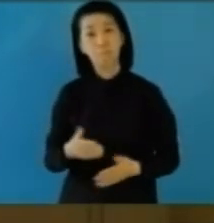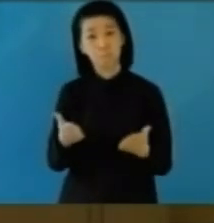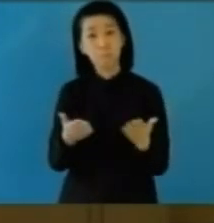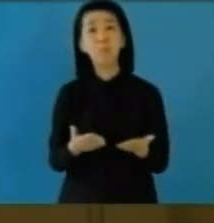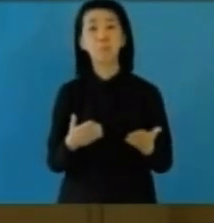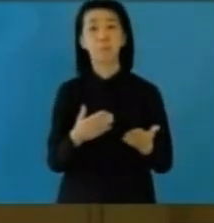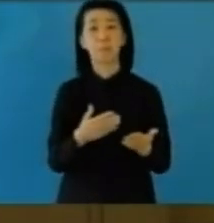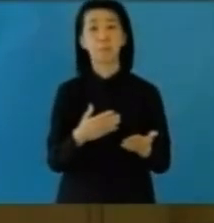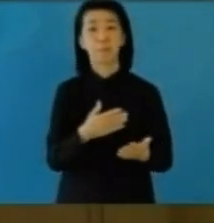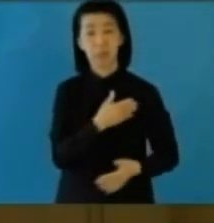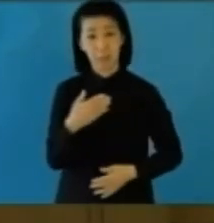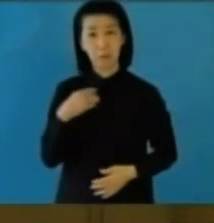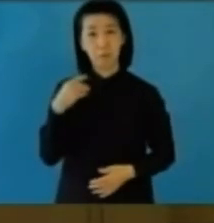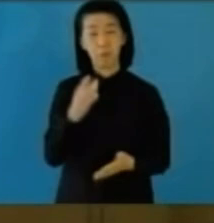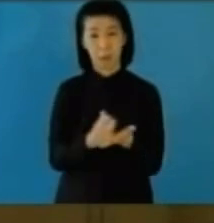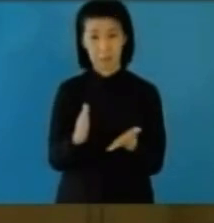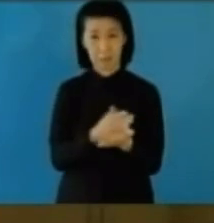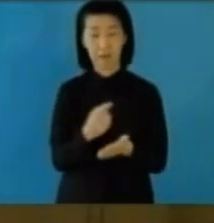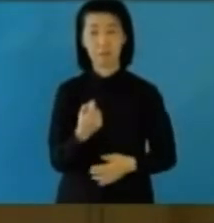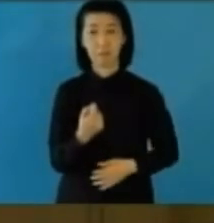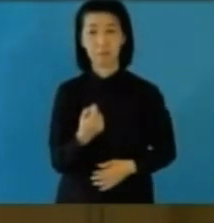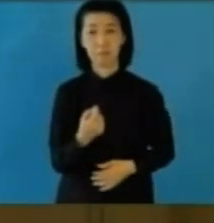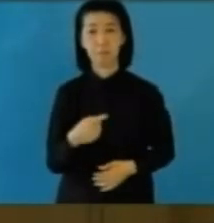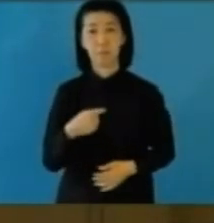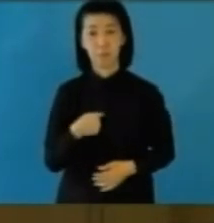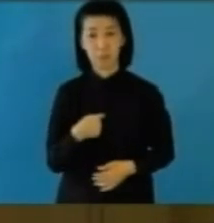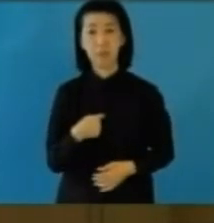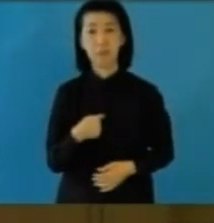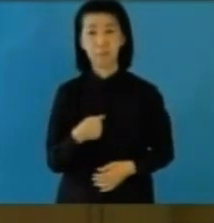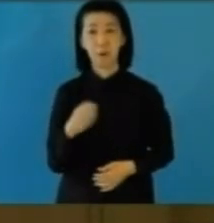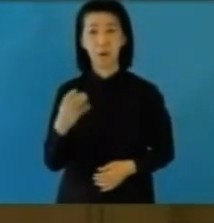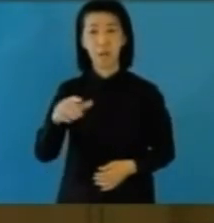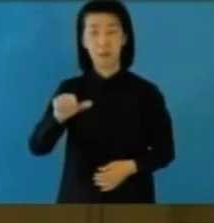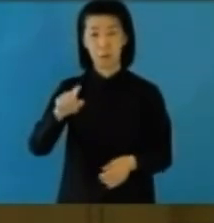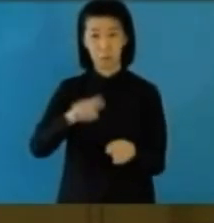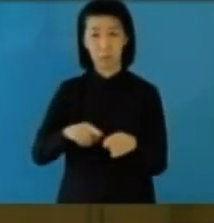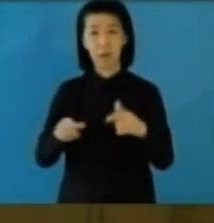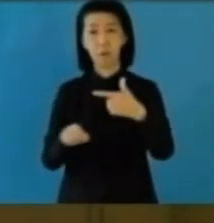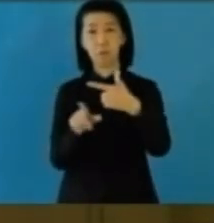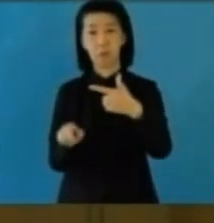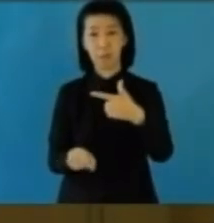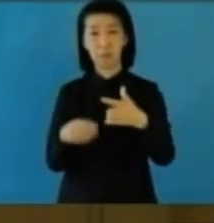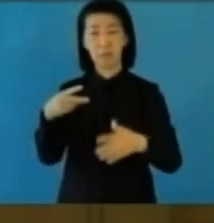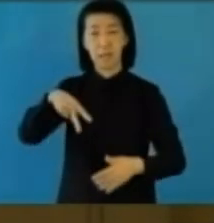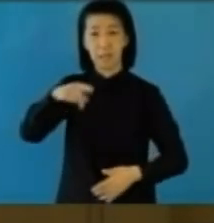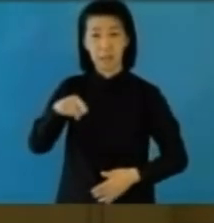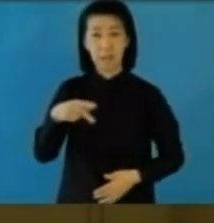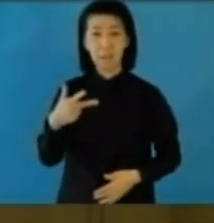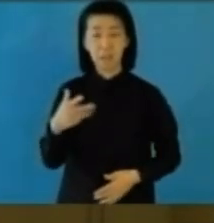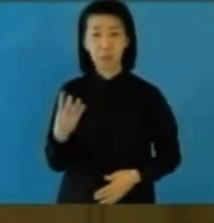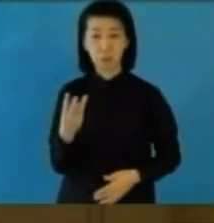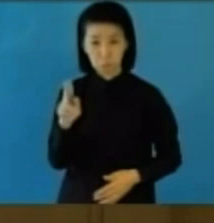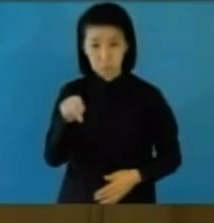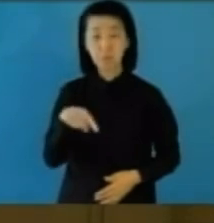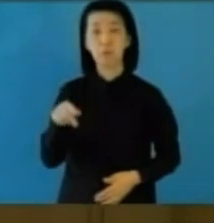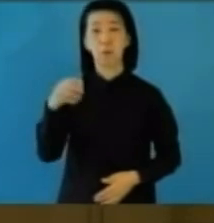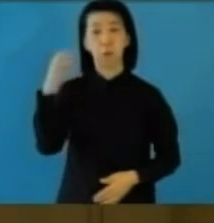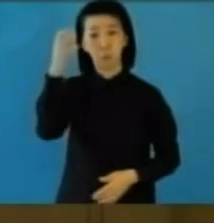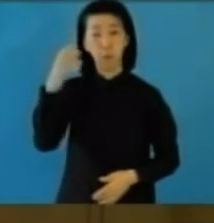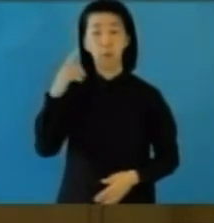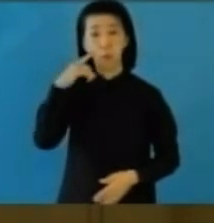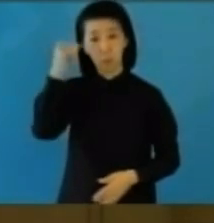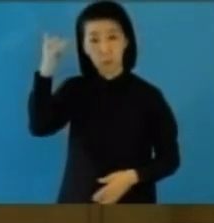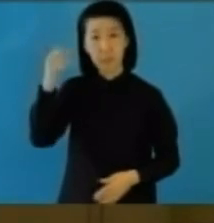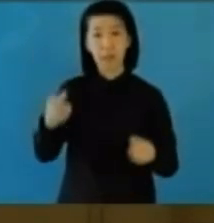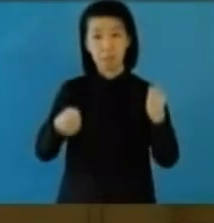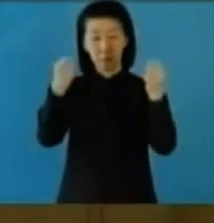断したところであります。また私自身も令和5年6月に南春校の保護者や卒業生の方からの求めに応じ直